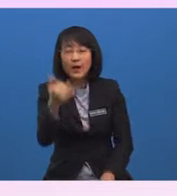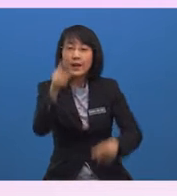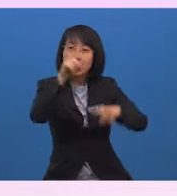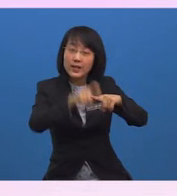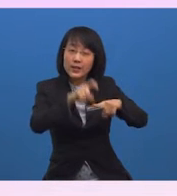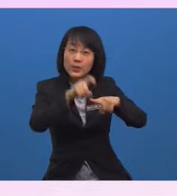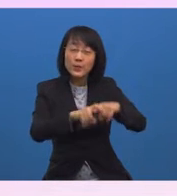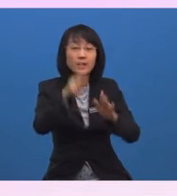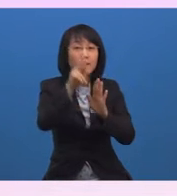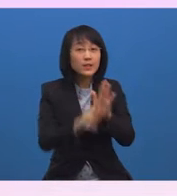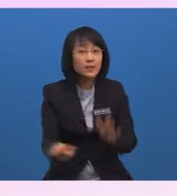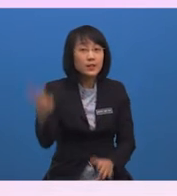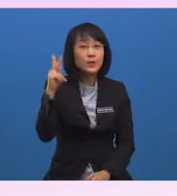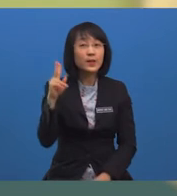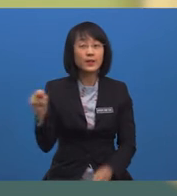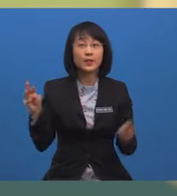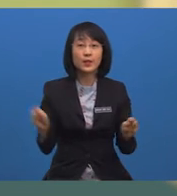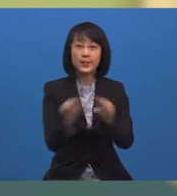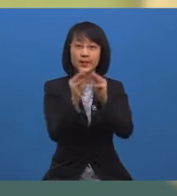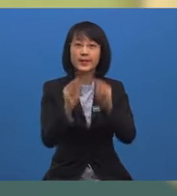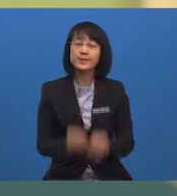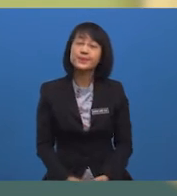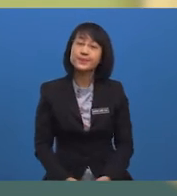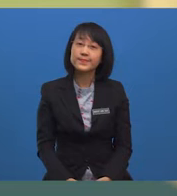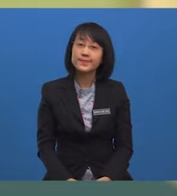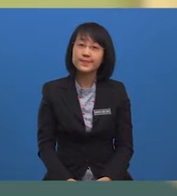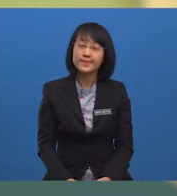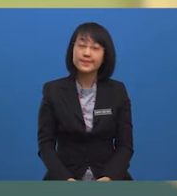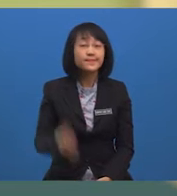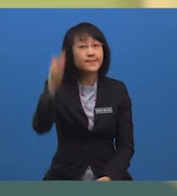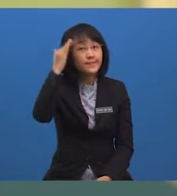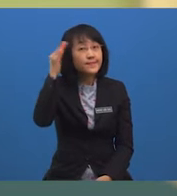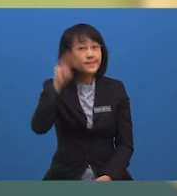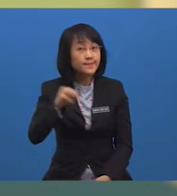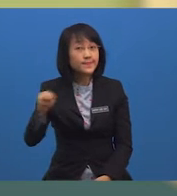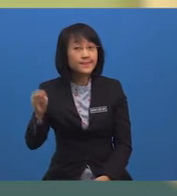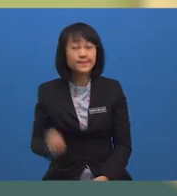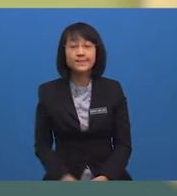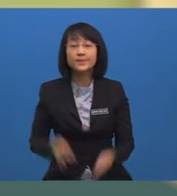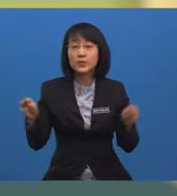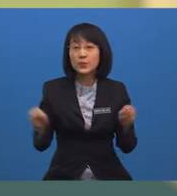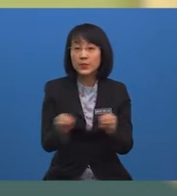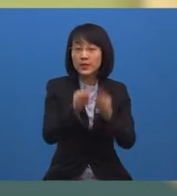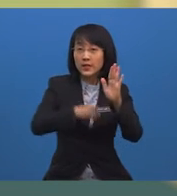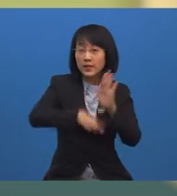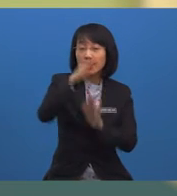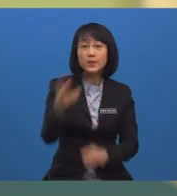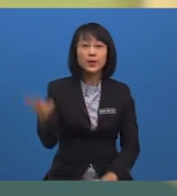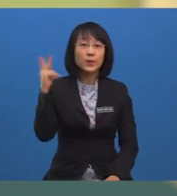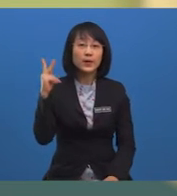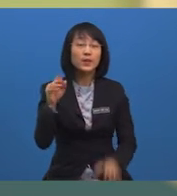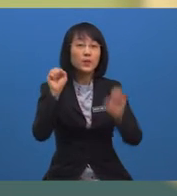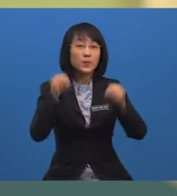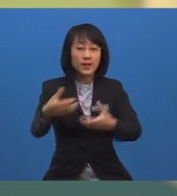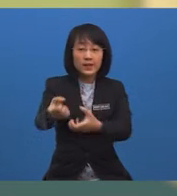kekuatan magnet tersebut. Tahukah murid-murid, magnet yang lebih kuat dapat menarik